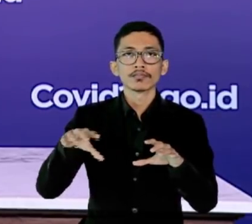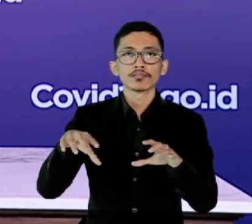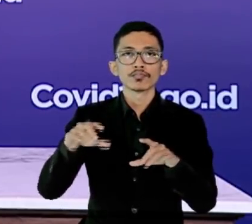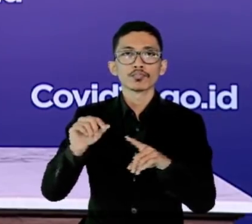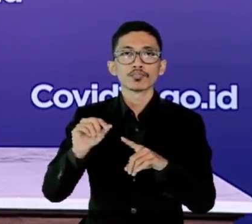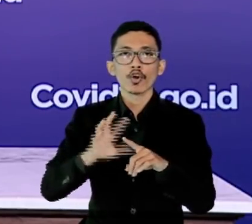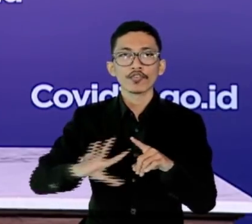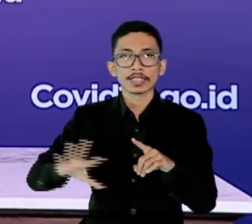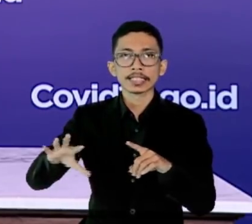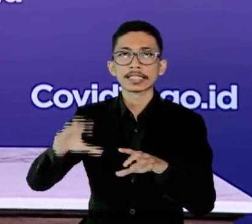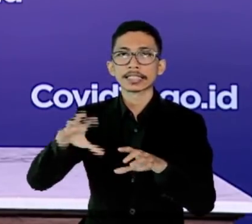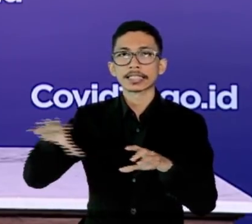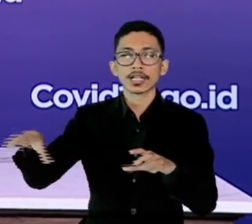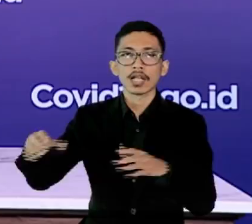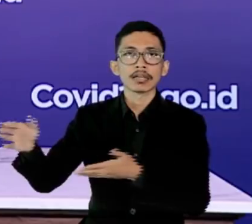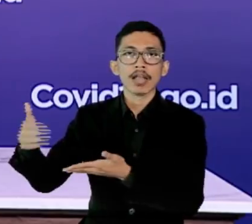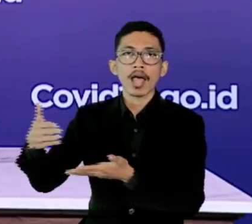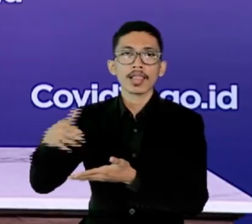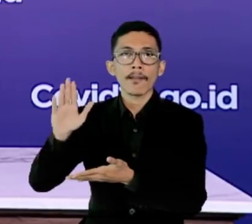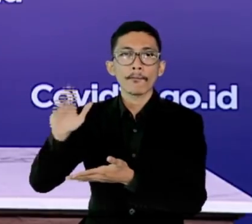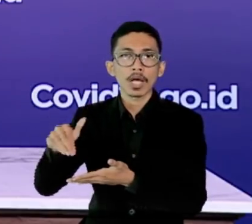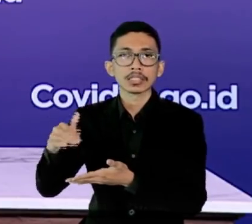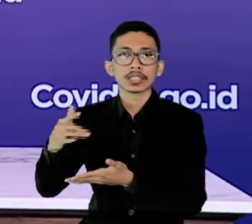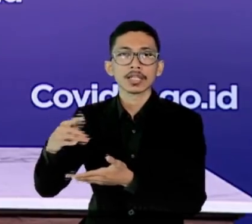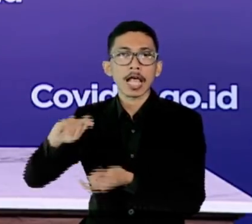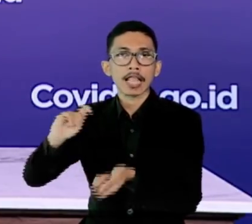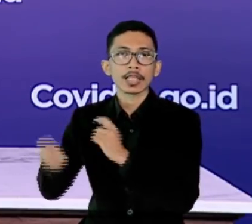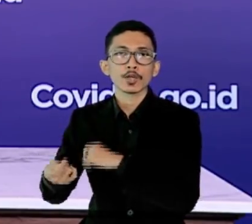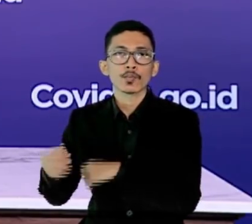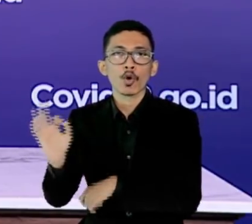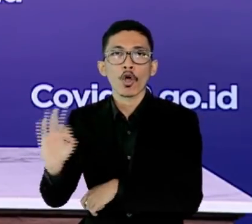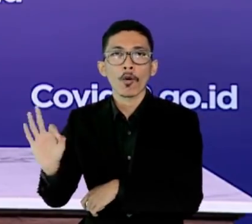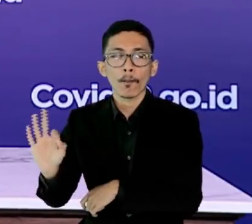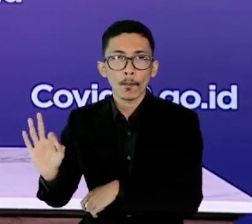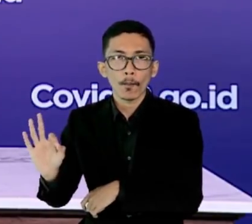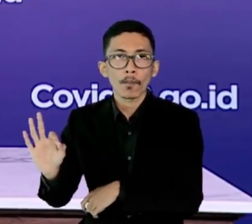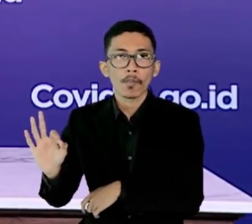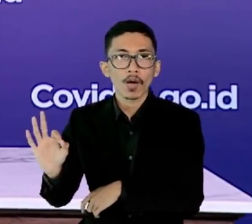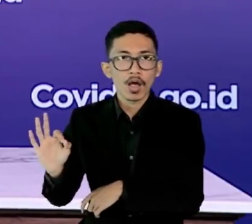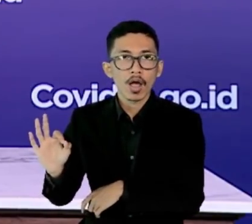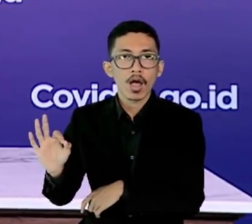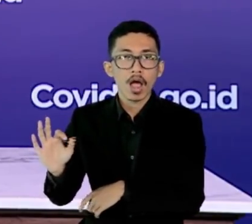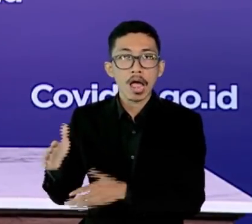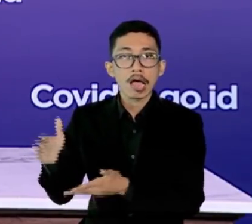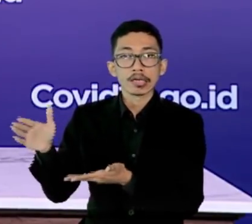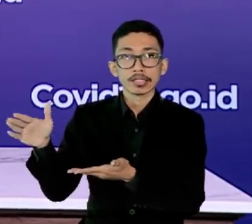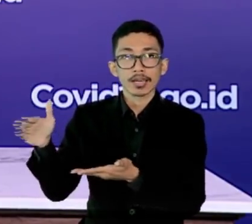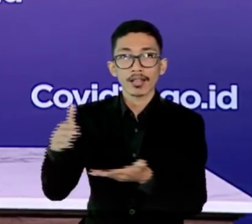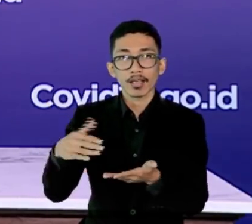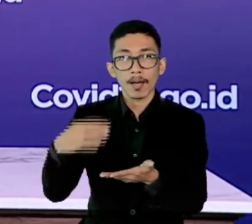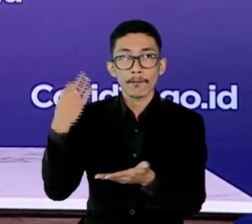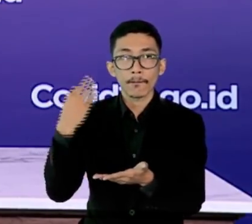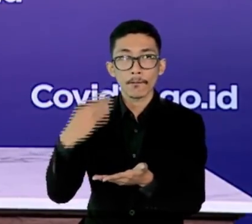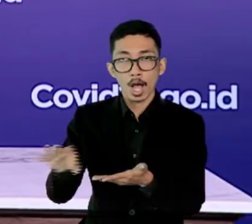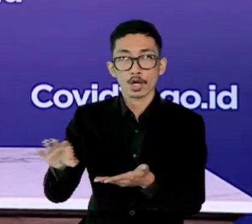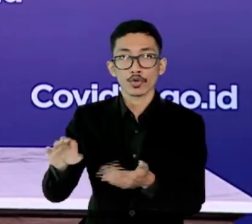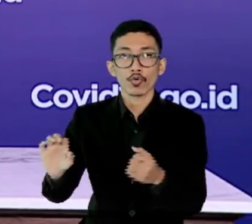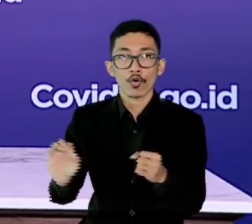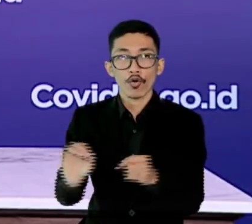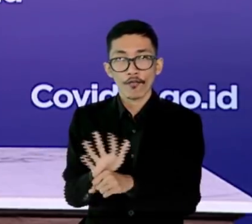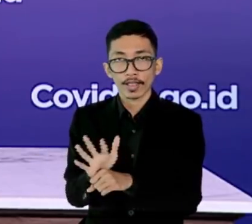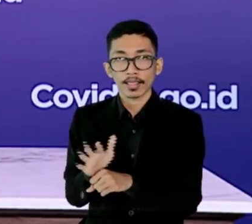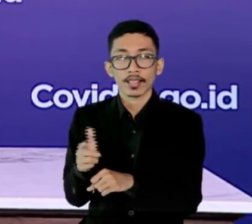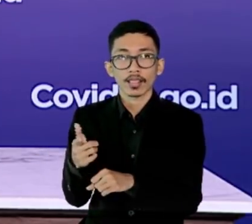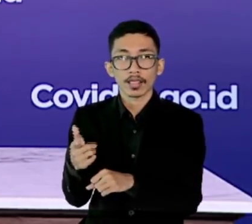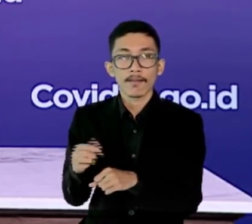lebih dari 21 hari, terutama data kasus aktif dan kematian. Adanya pembaharuan data kasus COVID-19 tersebut,